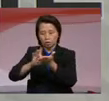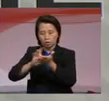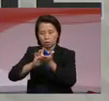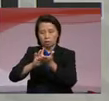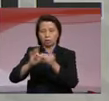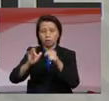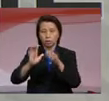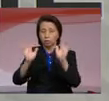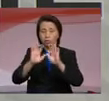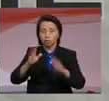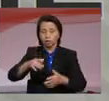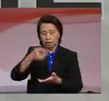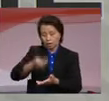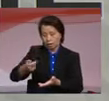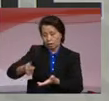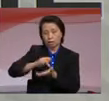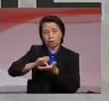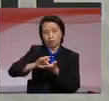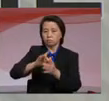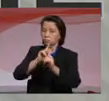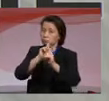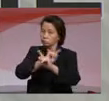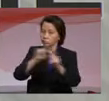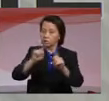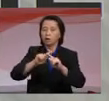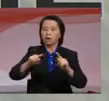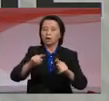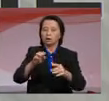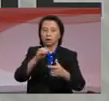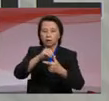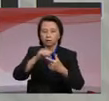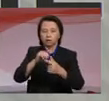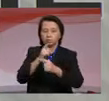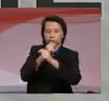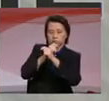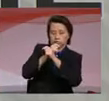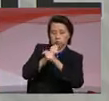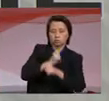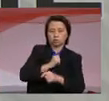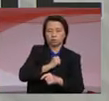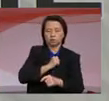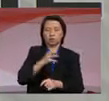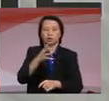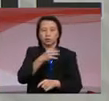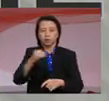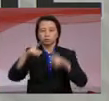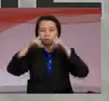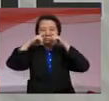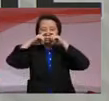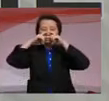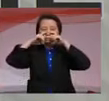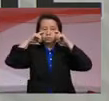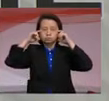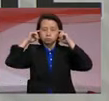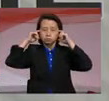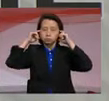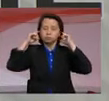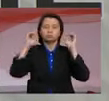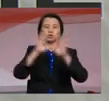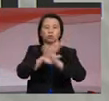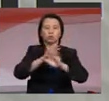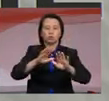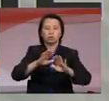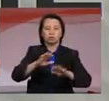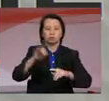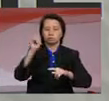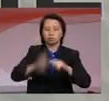bukanlah satu alat perubatan namun maupun alat pelindung diri. Selain itu, pelitup separuh muka bukan